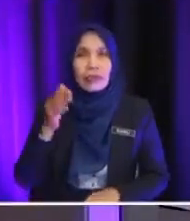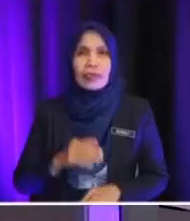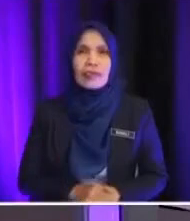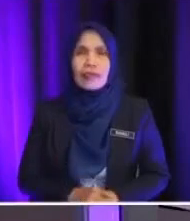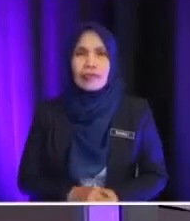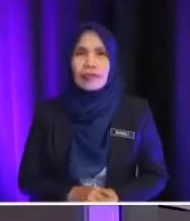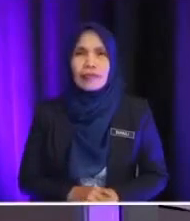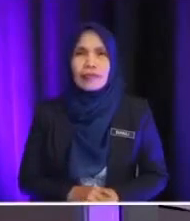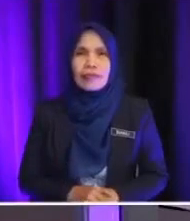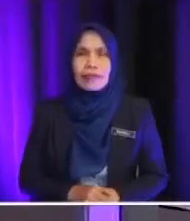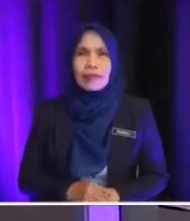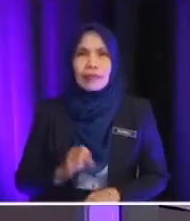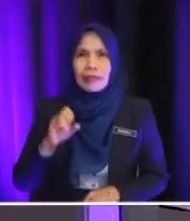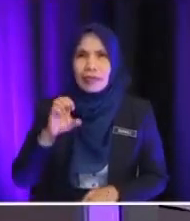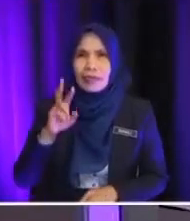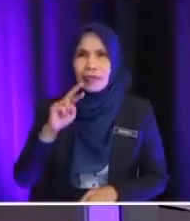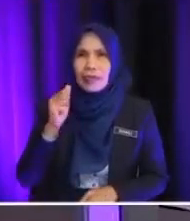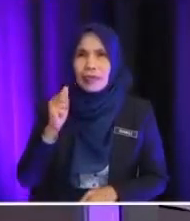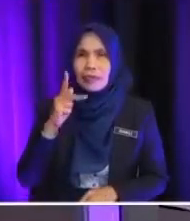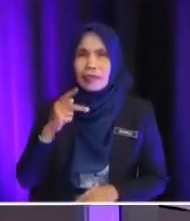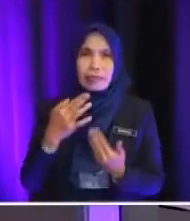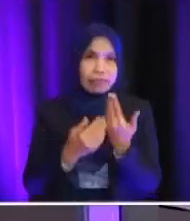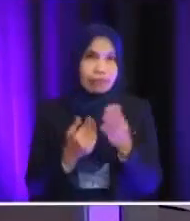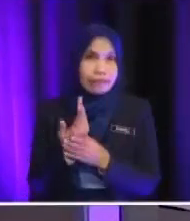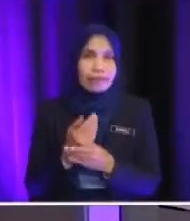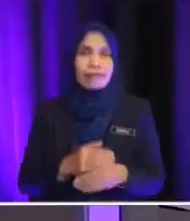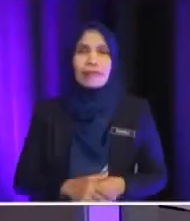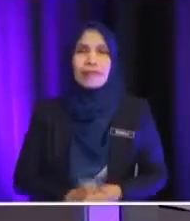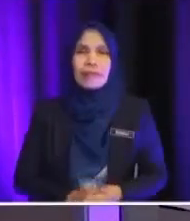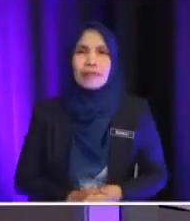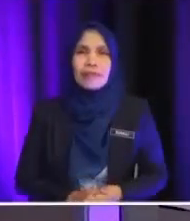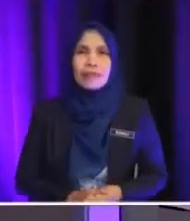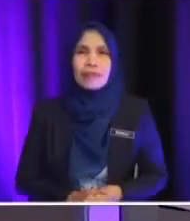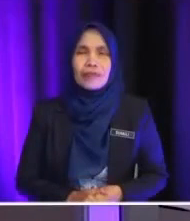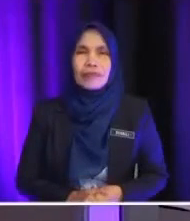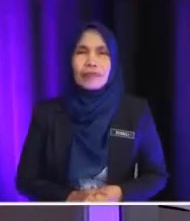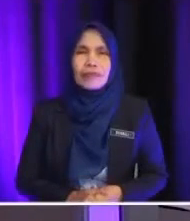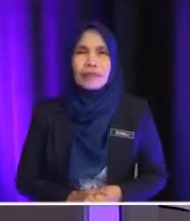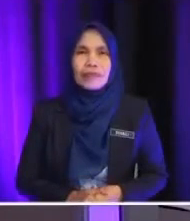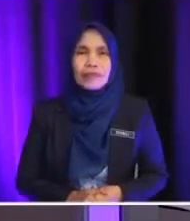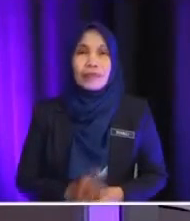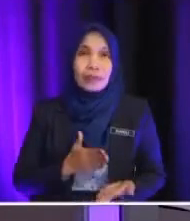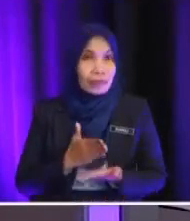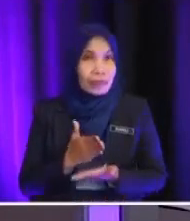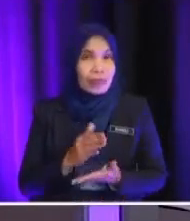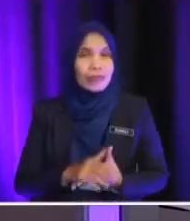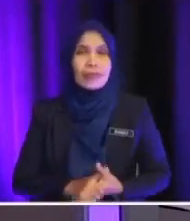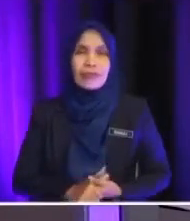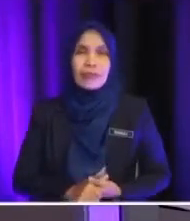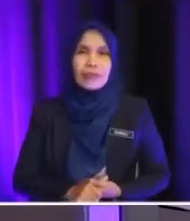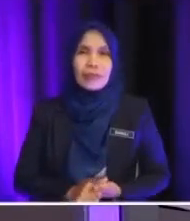kita terlepas pegang kan? Okey. Itu keselamatan. Okey, seterusnya cikgu. Okey,